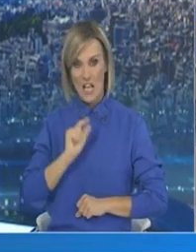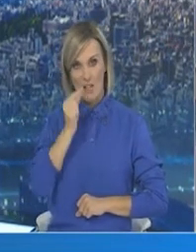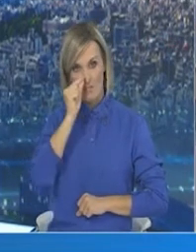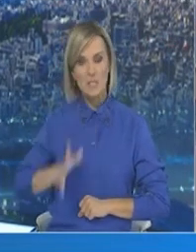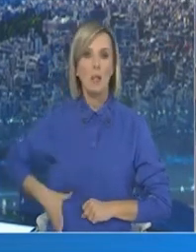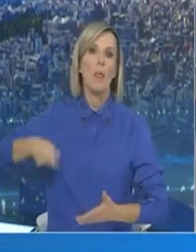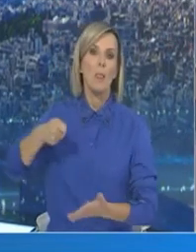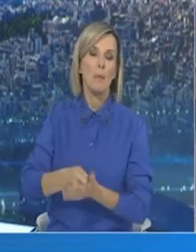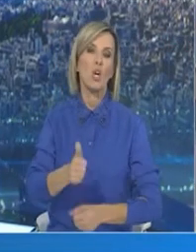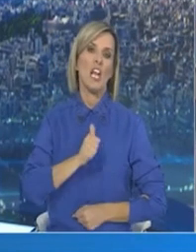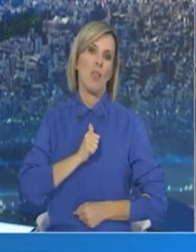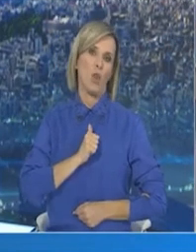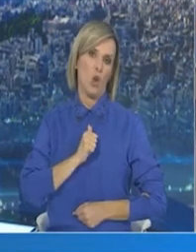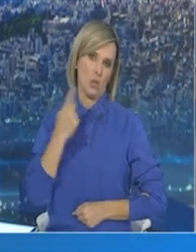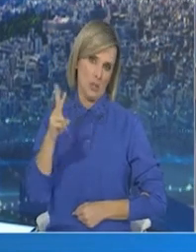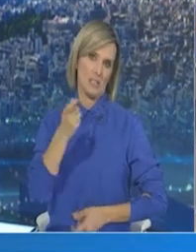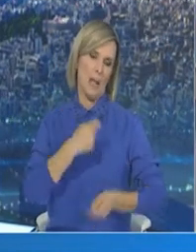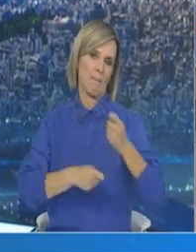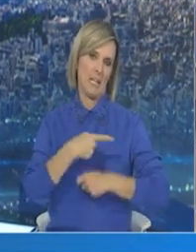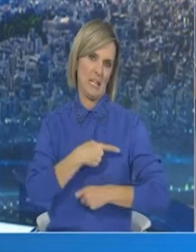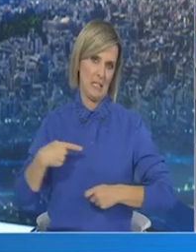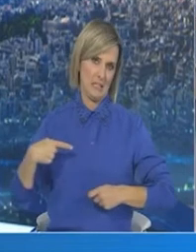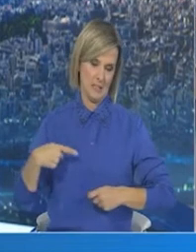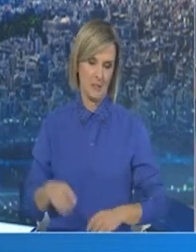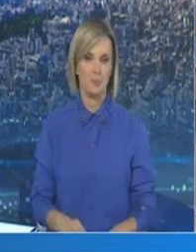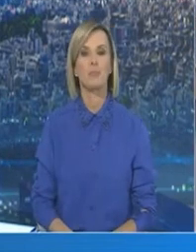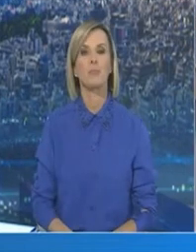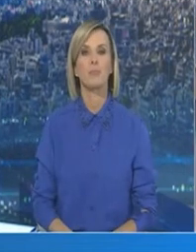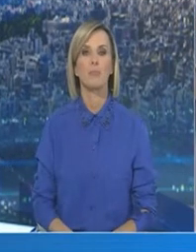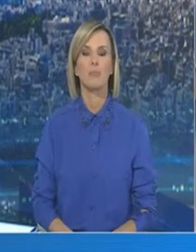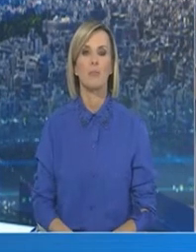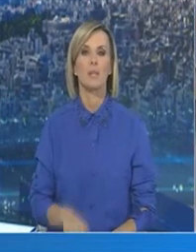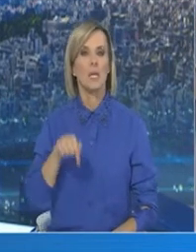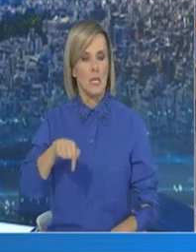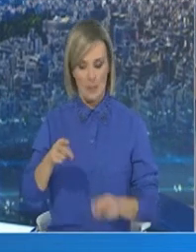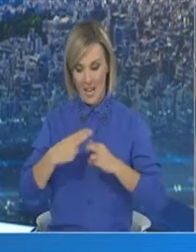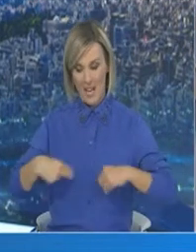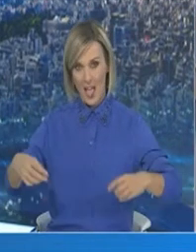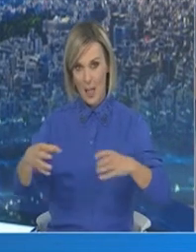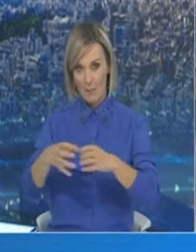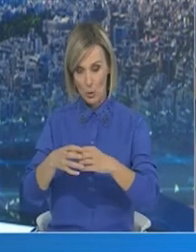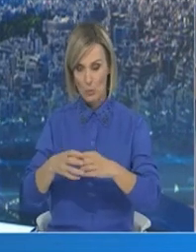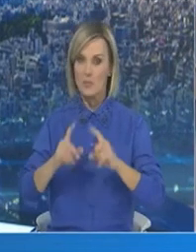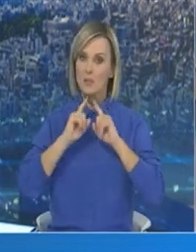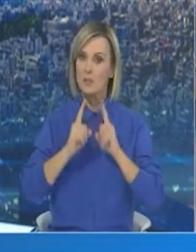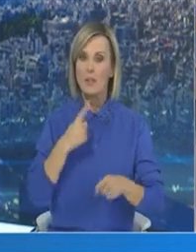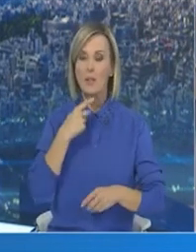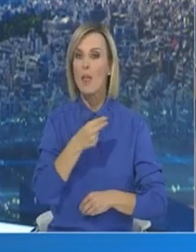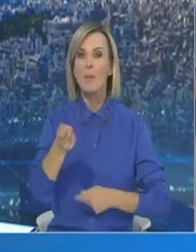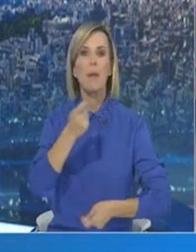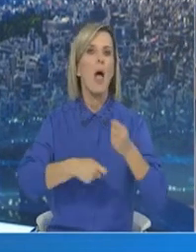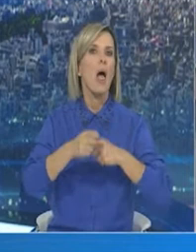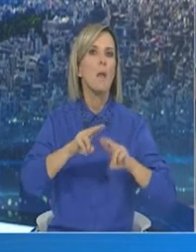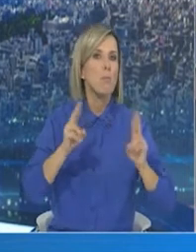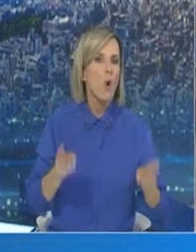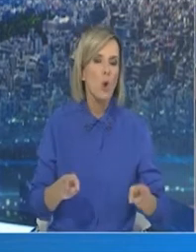δεύτερο. Τώρα σε θέματα του Υπουργείου Ανάπτυξης και Επενδύσεων, τα μέλη της Επιτροπής ομόφωνα αποφάσισαν αναφορικά με το λιανεμπόριο τη